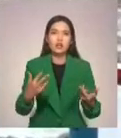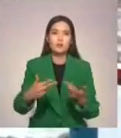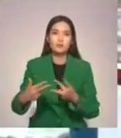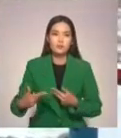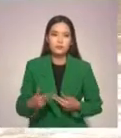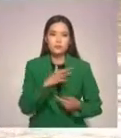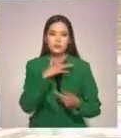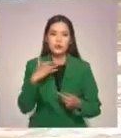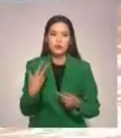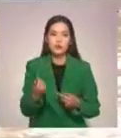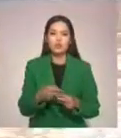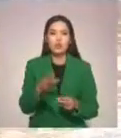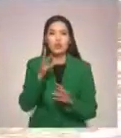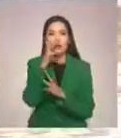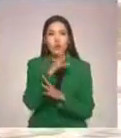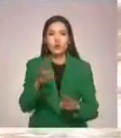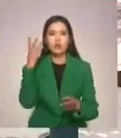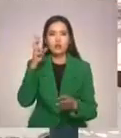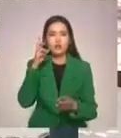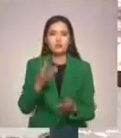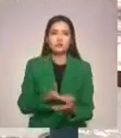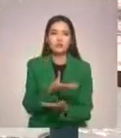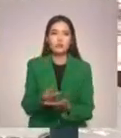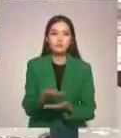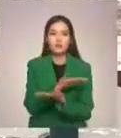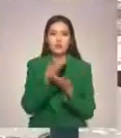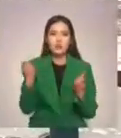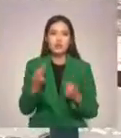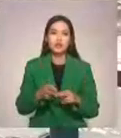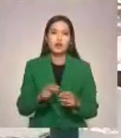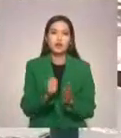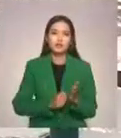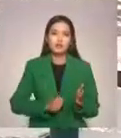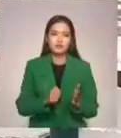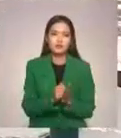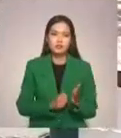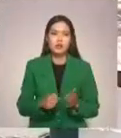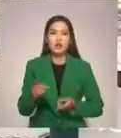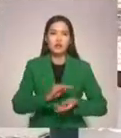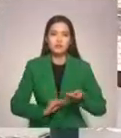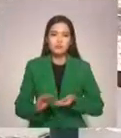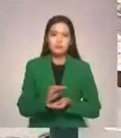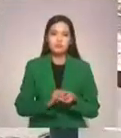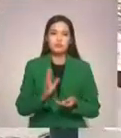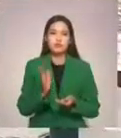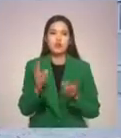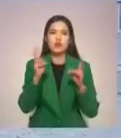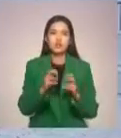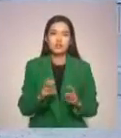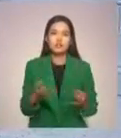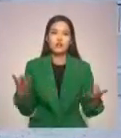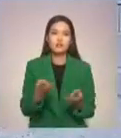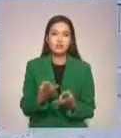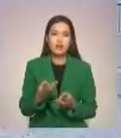қазір бюджетте ондай ақша бөлінген жоқ. Сметалық құжаттар әлі дайындалған жоқ. Себебі бұл қайтадан үлкен тексеріс өткізу керек.